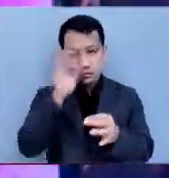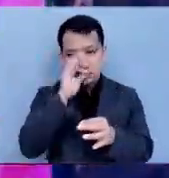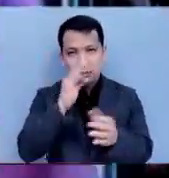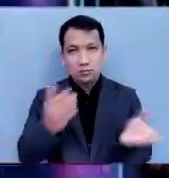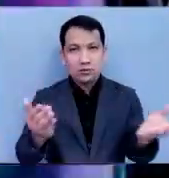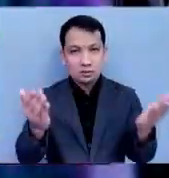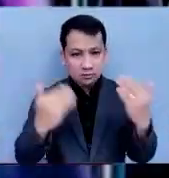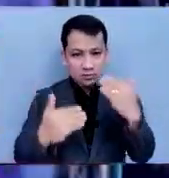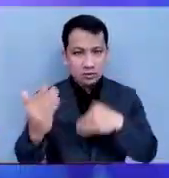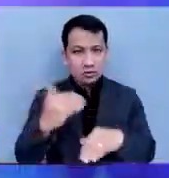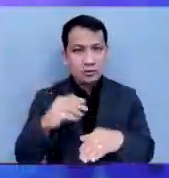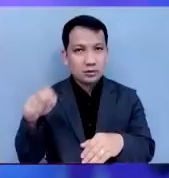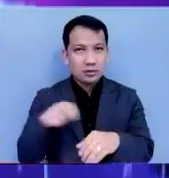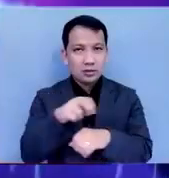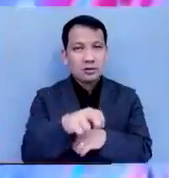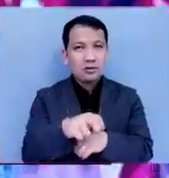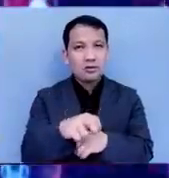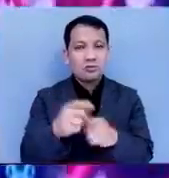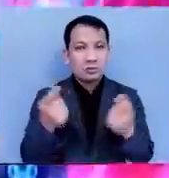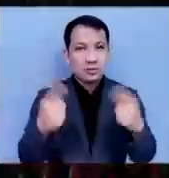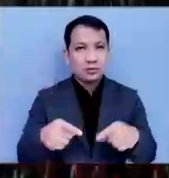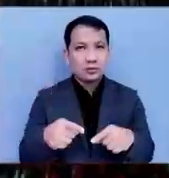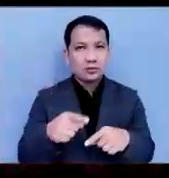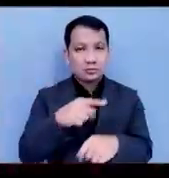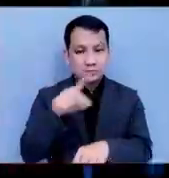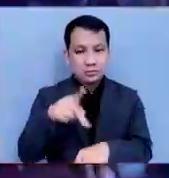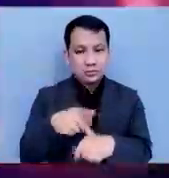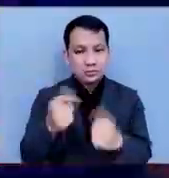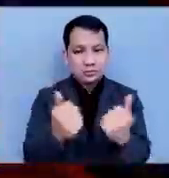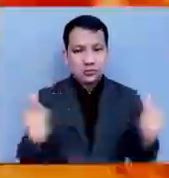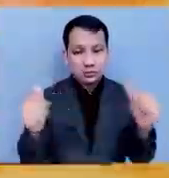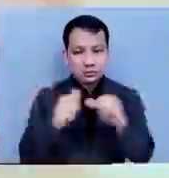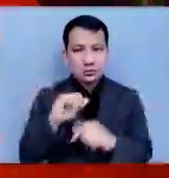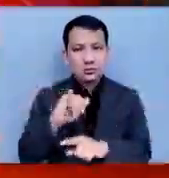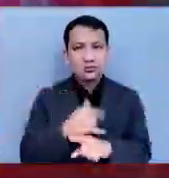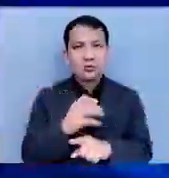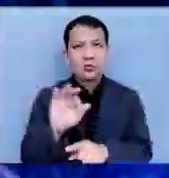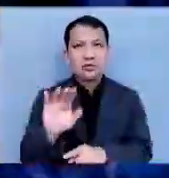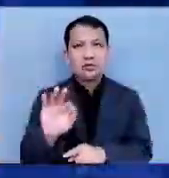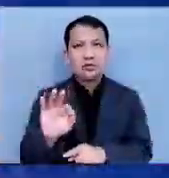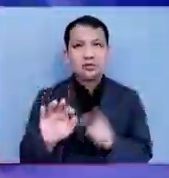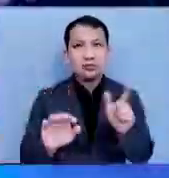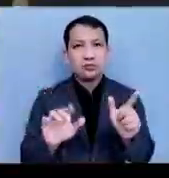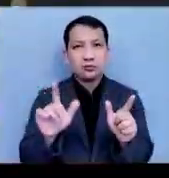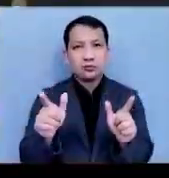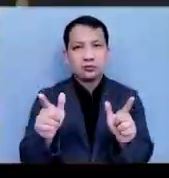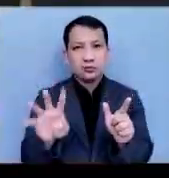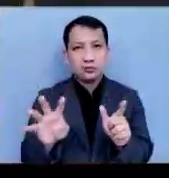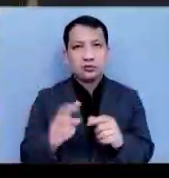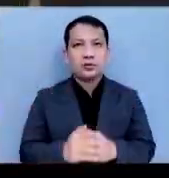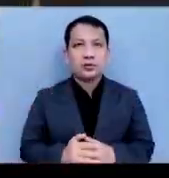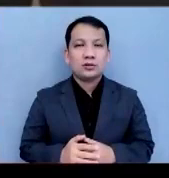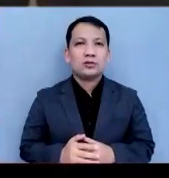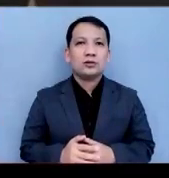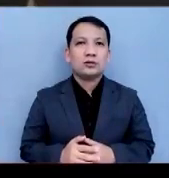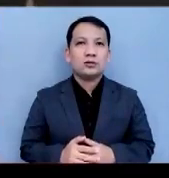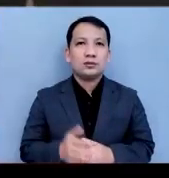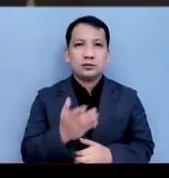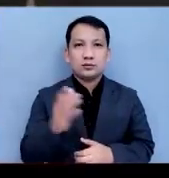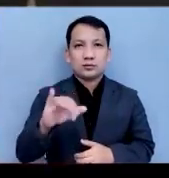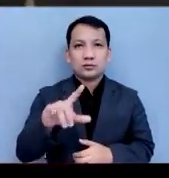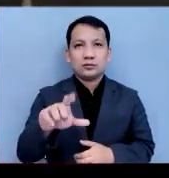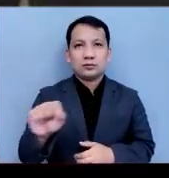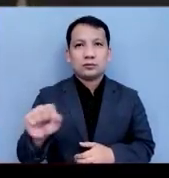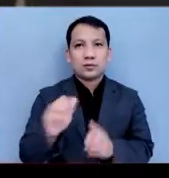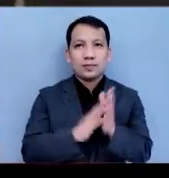sa kanilang tour na magaganap sa Philippine Arena sa January 19, 2024. We're Coldplay and we're so excited